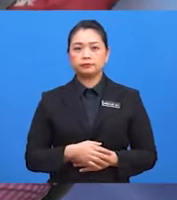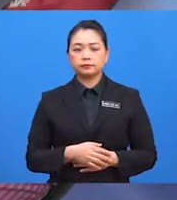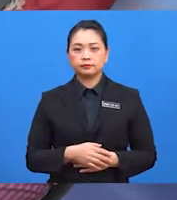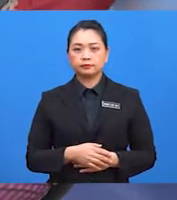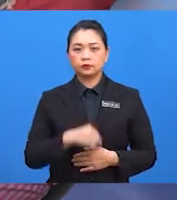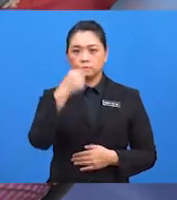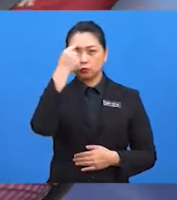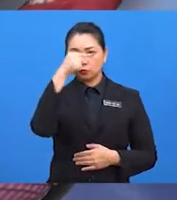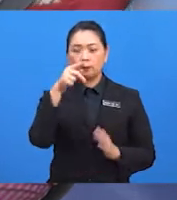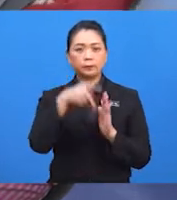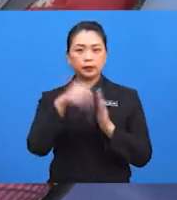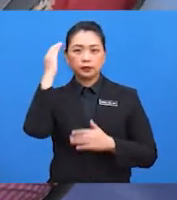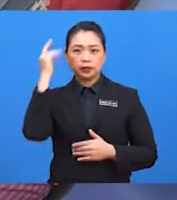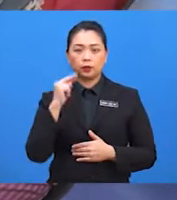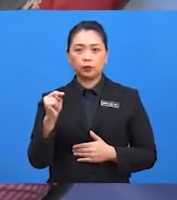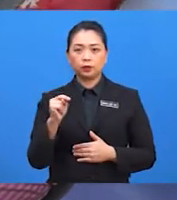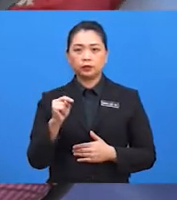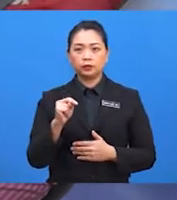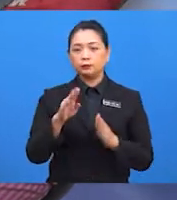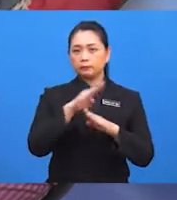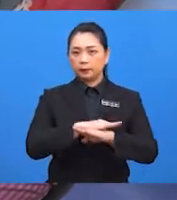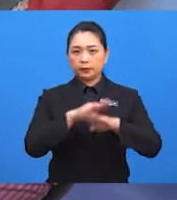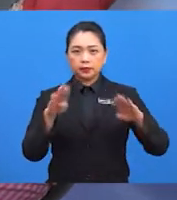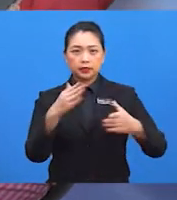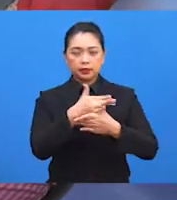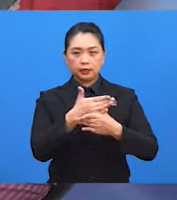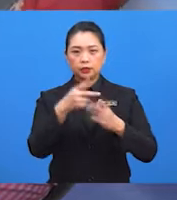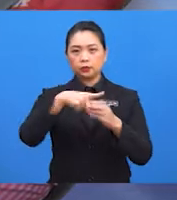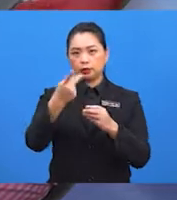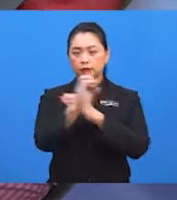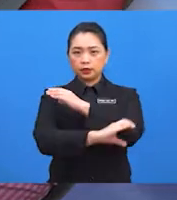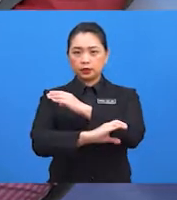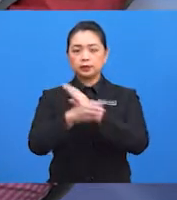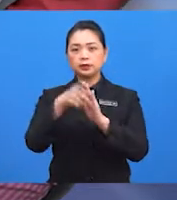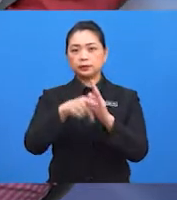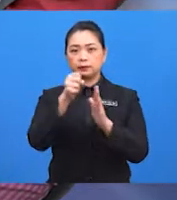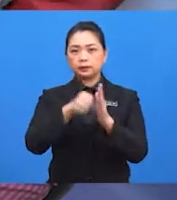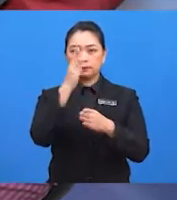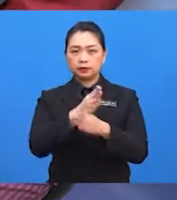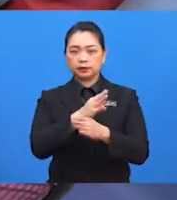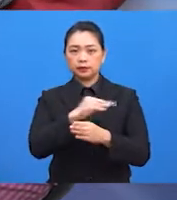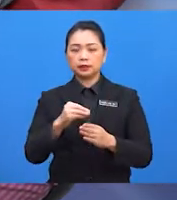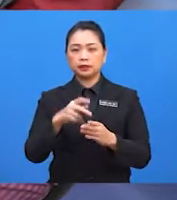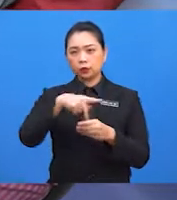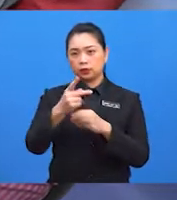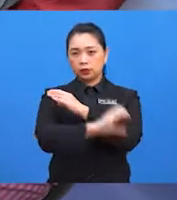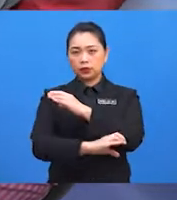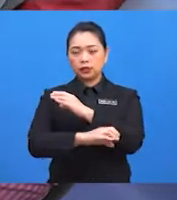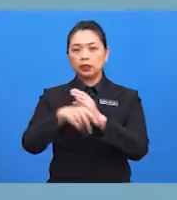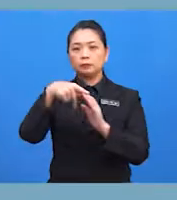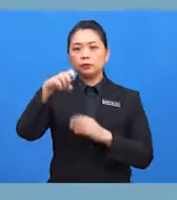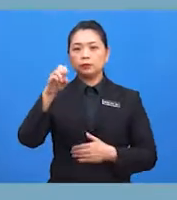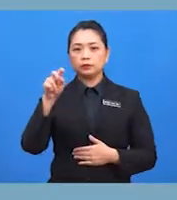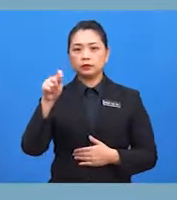pengetahuan penonton, perbezaan antara keluaran negara sebenar dengan keluaran negara potensi